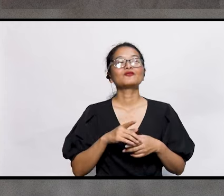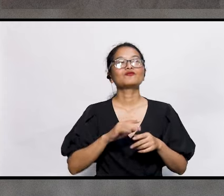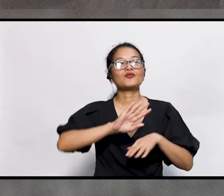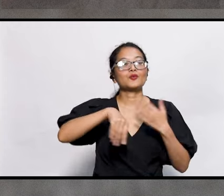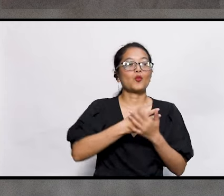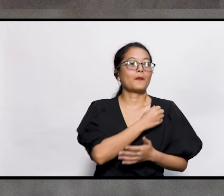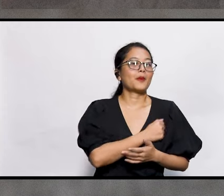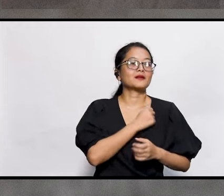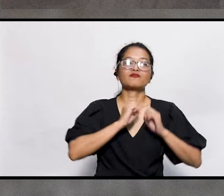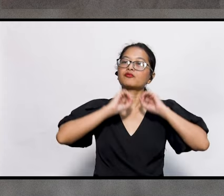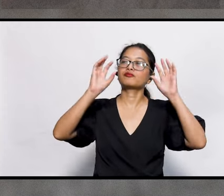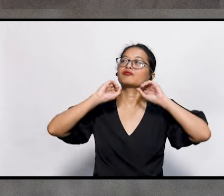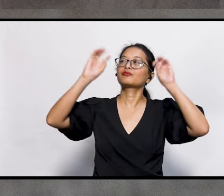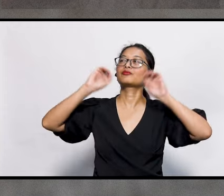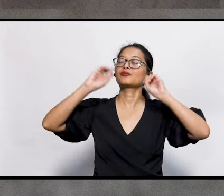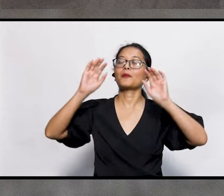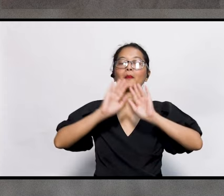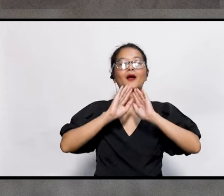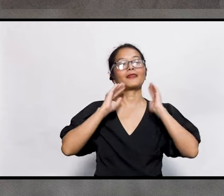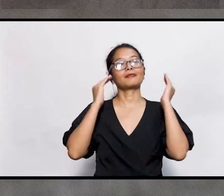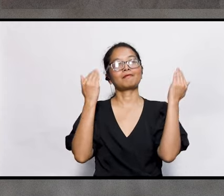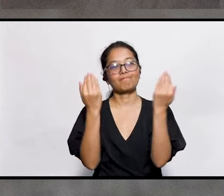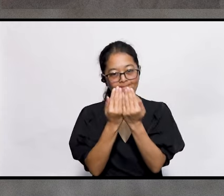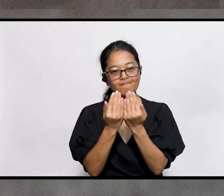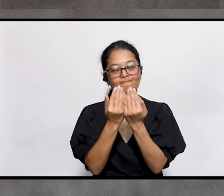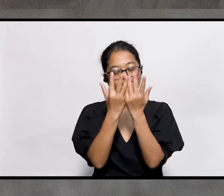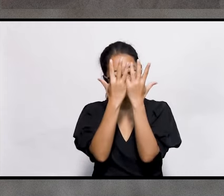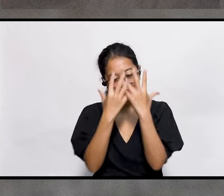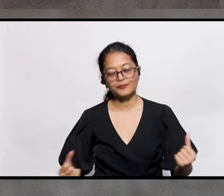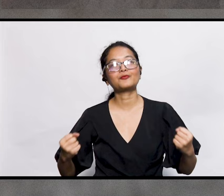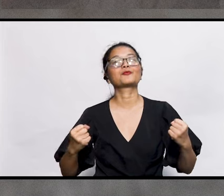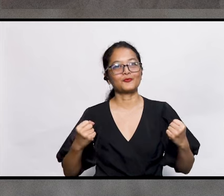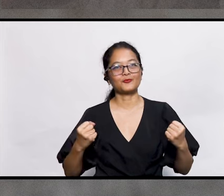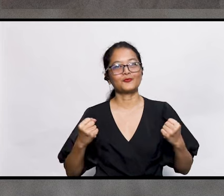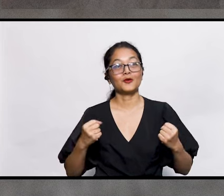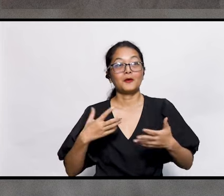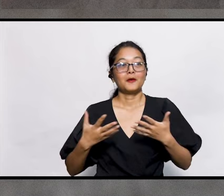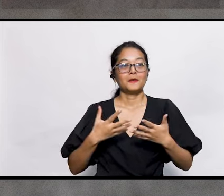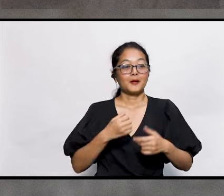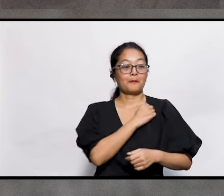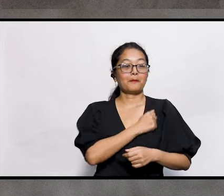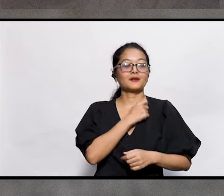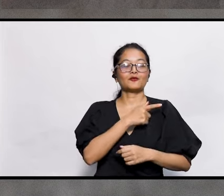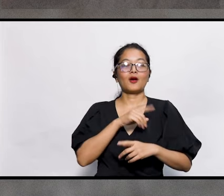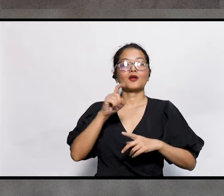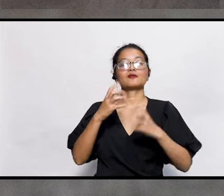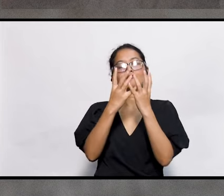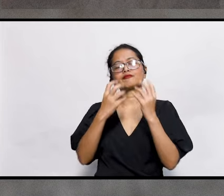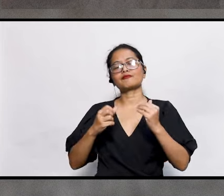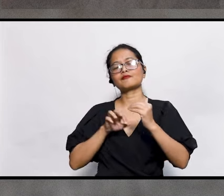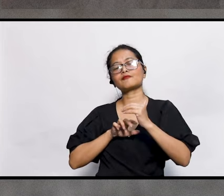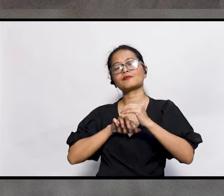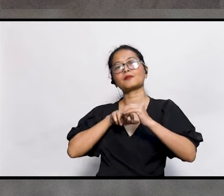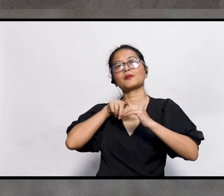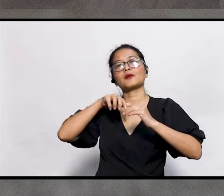maka tembok kota itu akan runtuh lalu bangsa itu harus memanjatnya masing-masing langsung ke depan